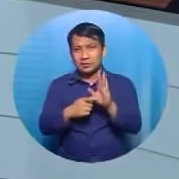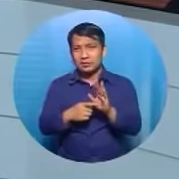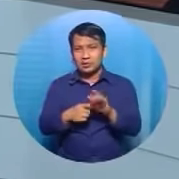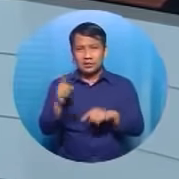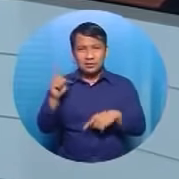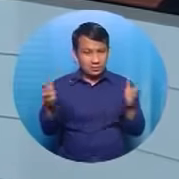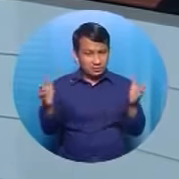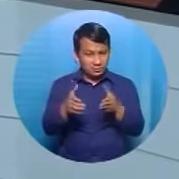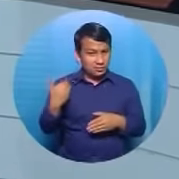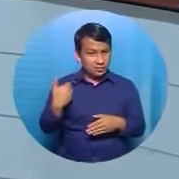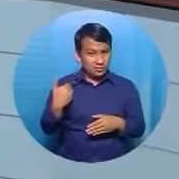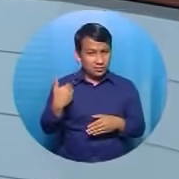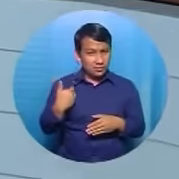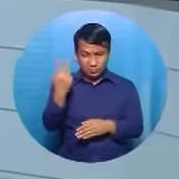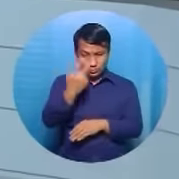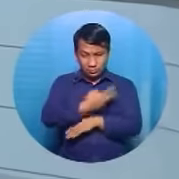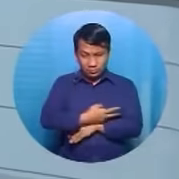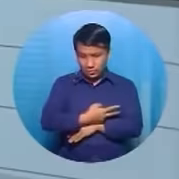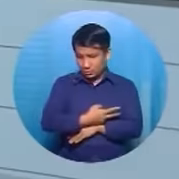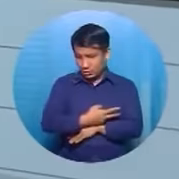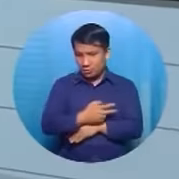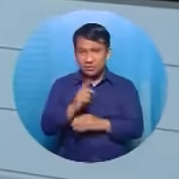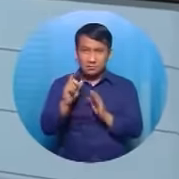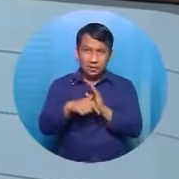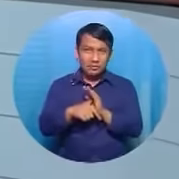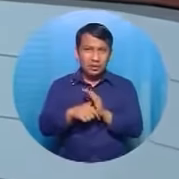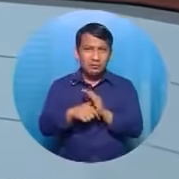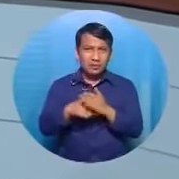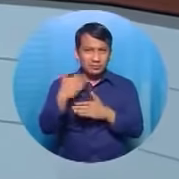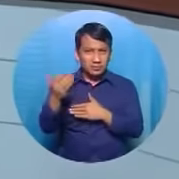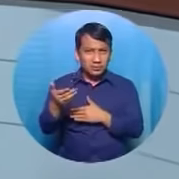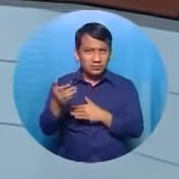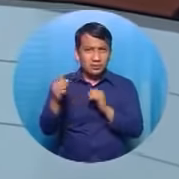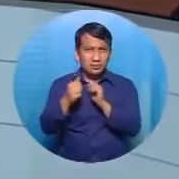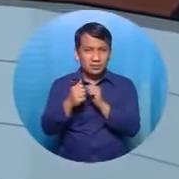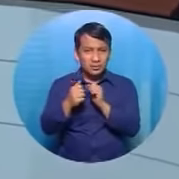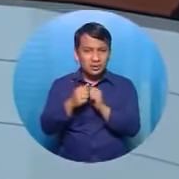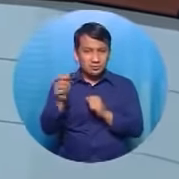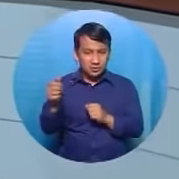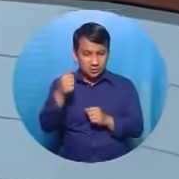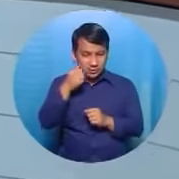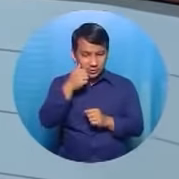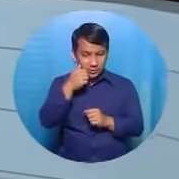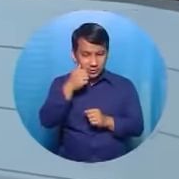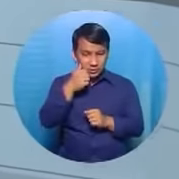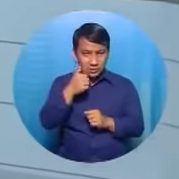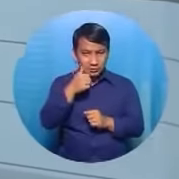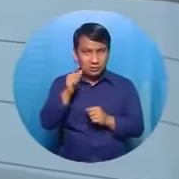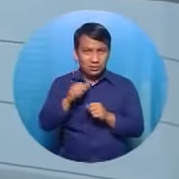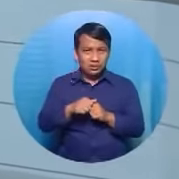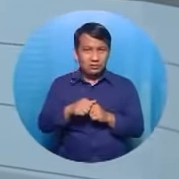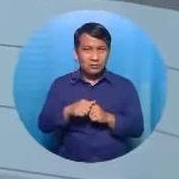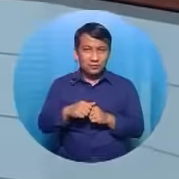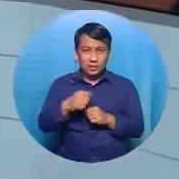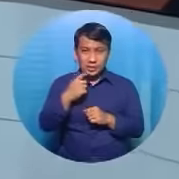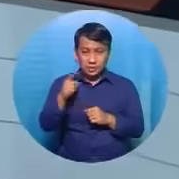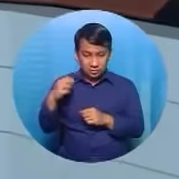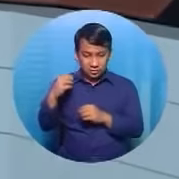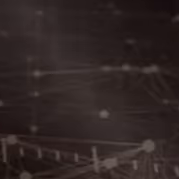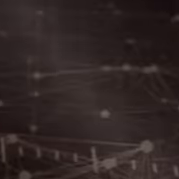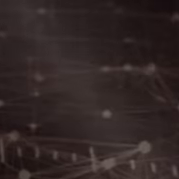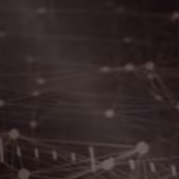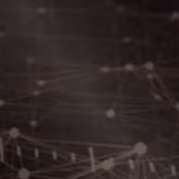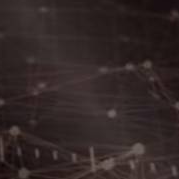hindi kayo nagkaayos, in 2 days, then ang susunod na hakbang, isasamahan namin si Mrs. para magsampa ng kaso sa korte.